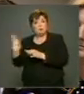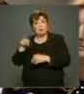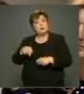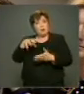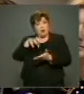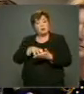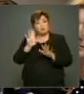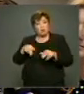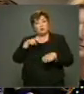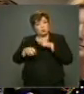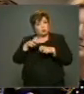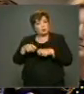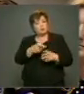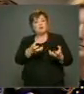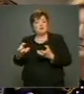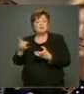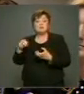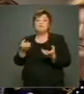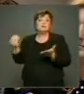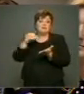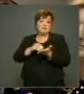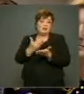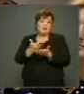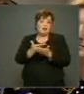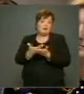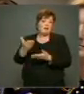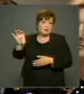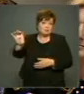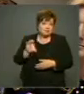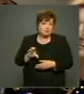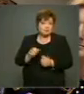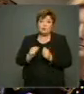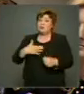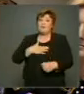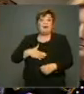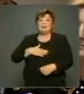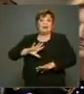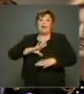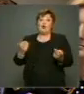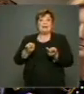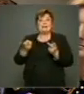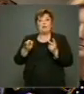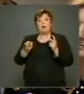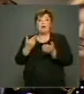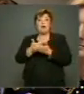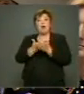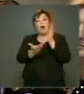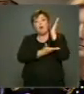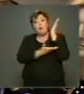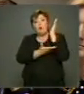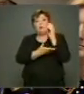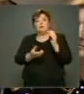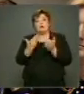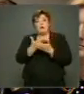tutkinut ja tullut siihen tulokseen, että lisärahaa tarvitaan. Valitettavasti meillä ei ole sitä rahapuuta, jossa se raha kasvasi, että sankolla kantain